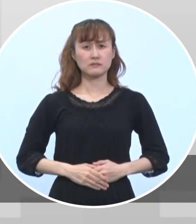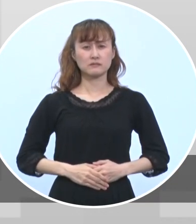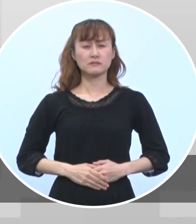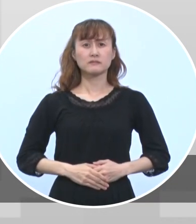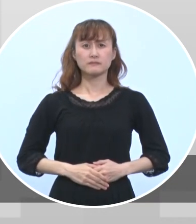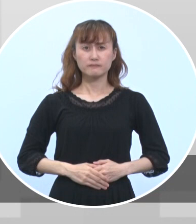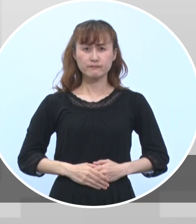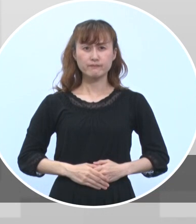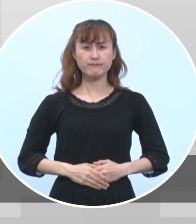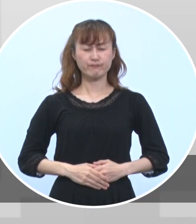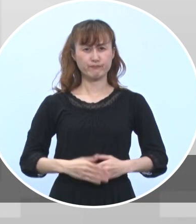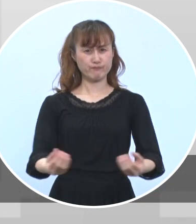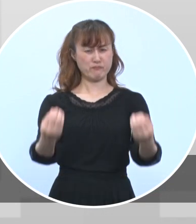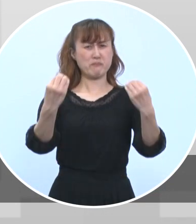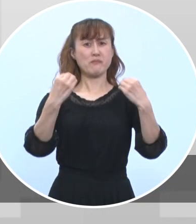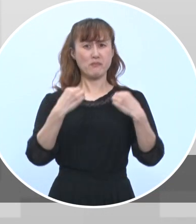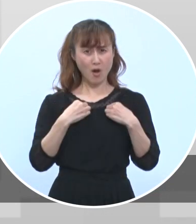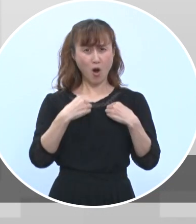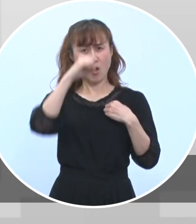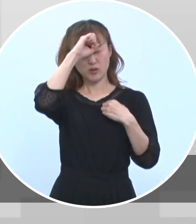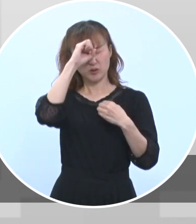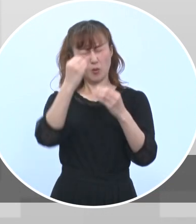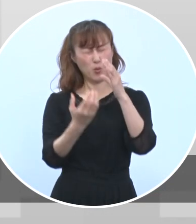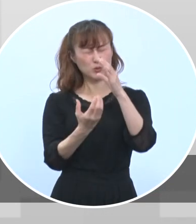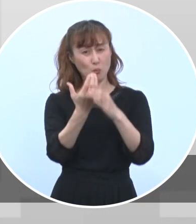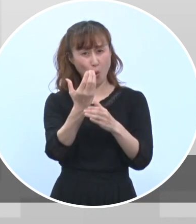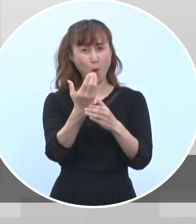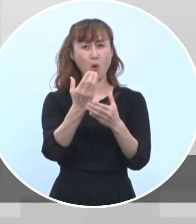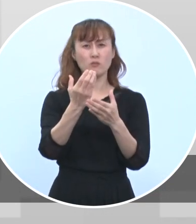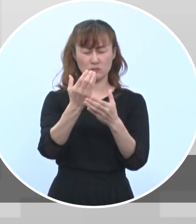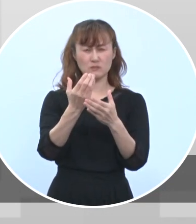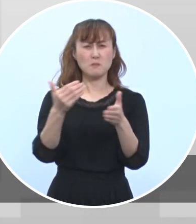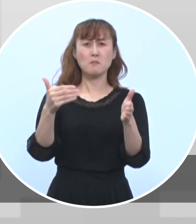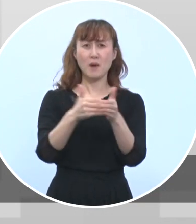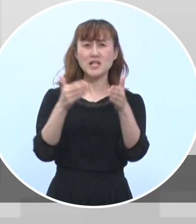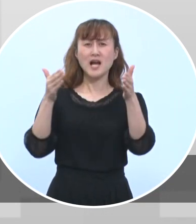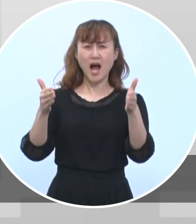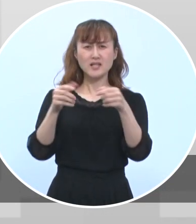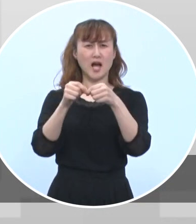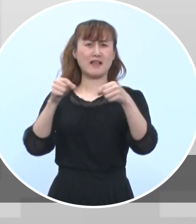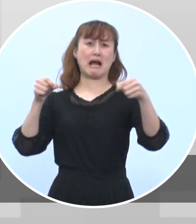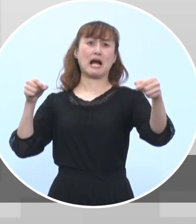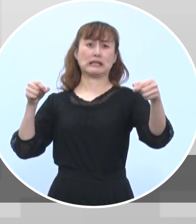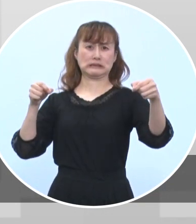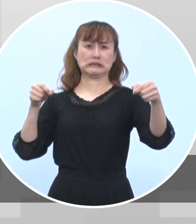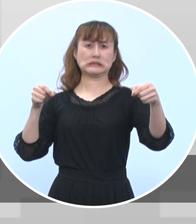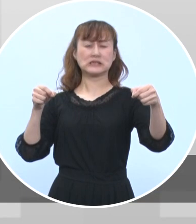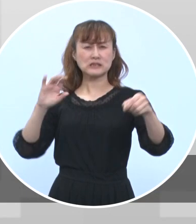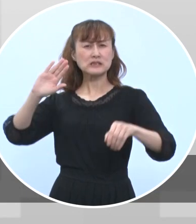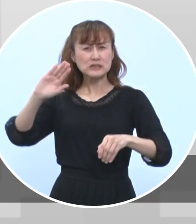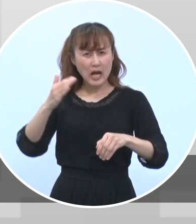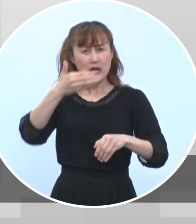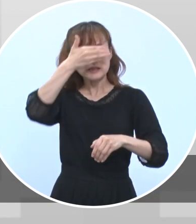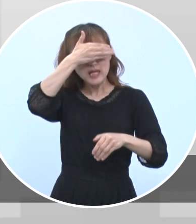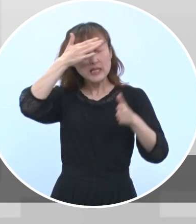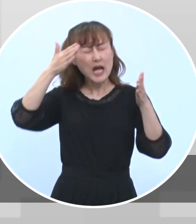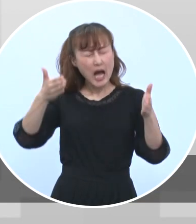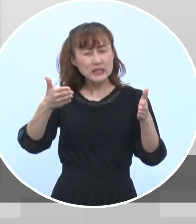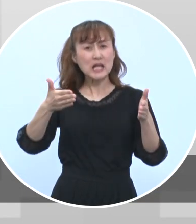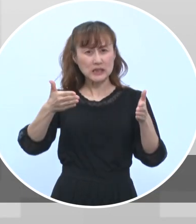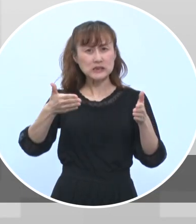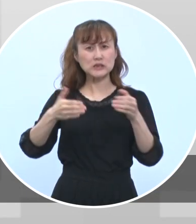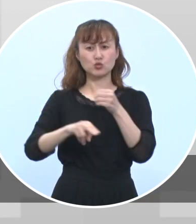また潜伏期間がインフルエンザより長く、ウイルスの排出が発症前からあるため注意が必要です。